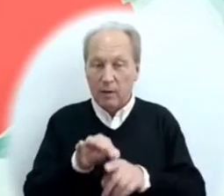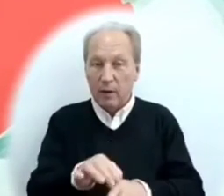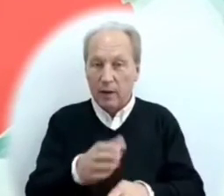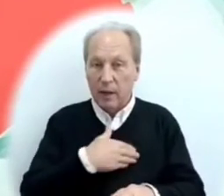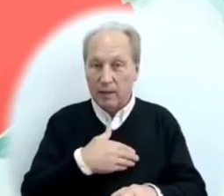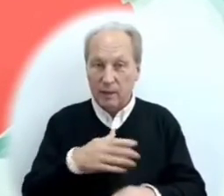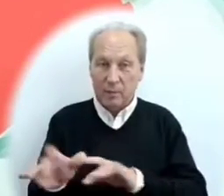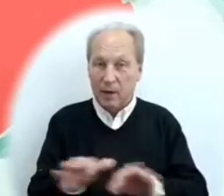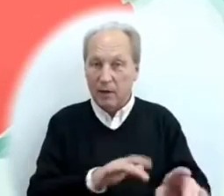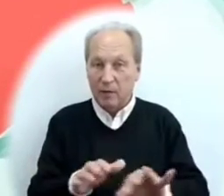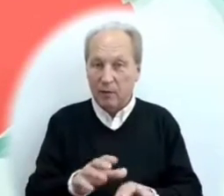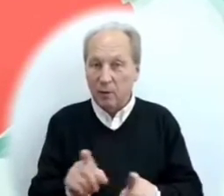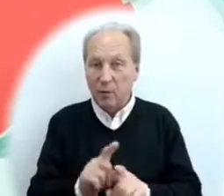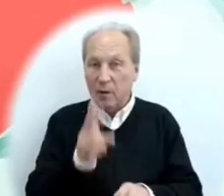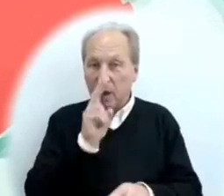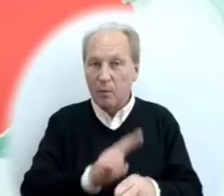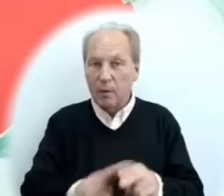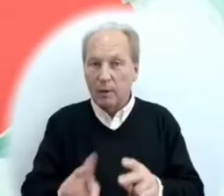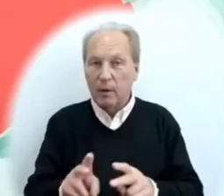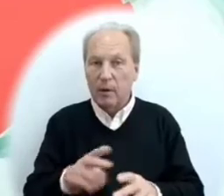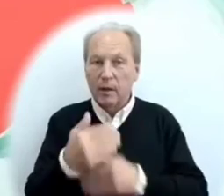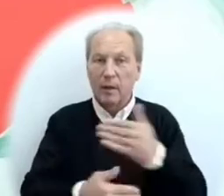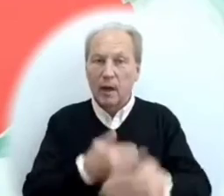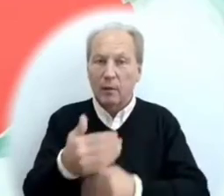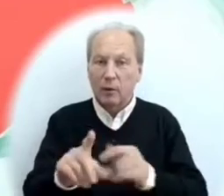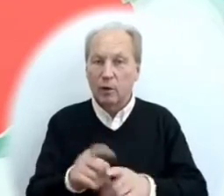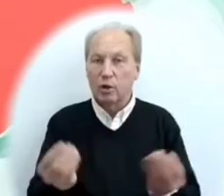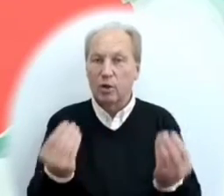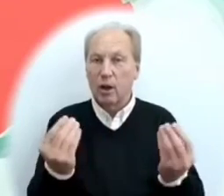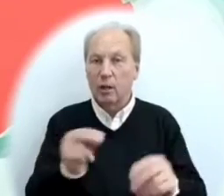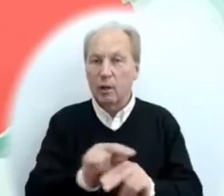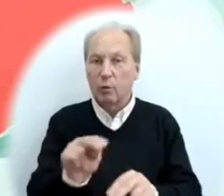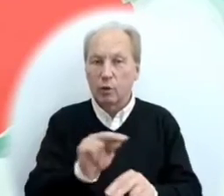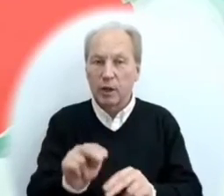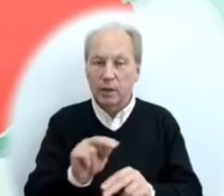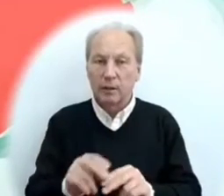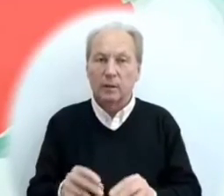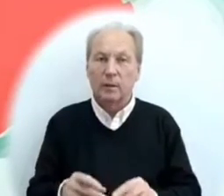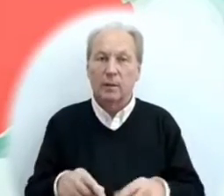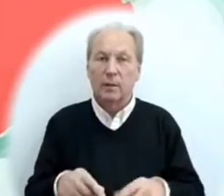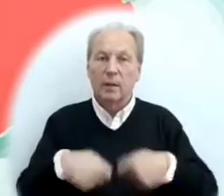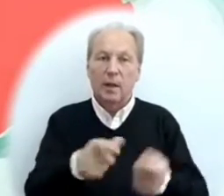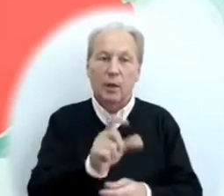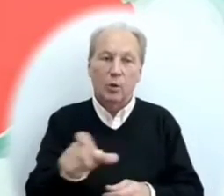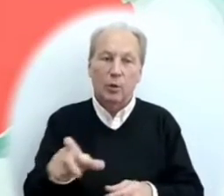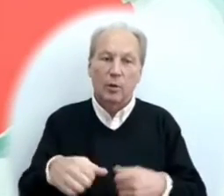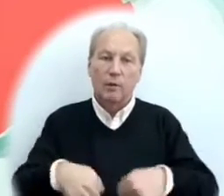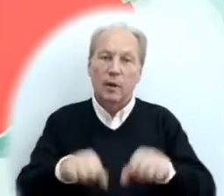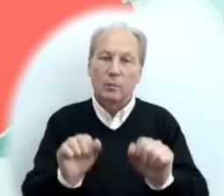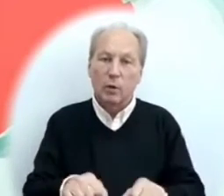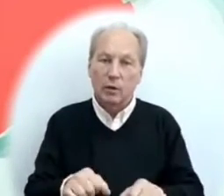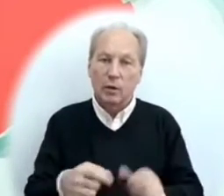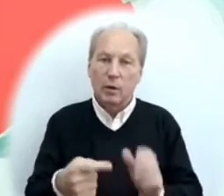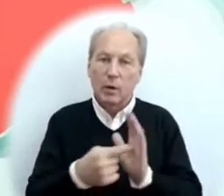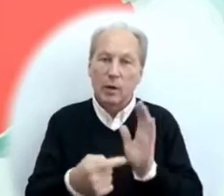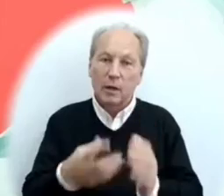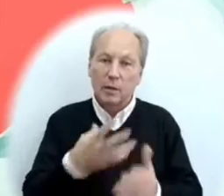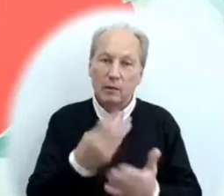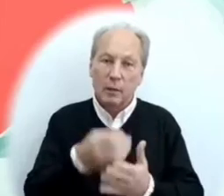чтобы не потерять динамику, чтобы продолжать шикарное обучение, чтобы дать людям возможность поделиться опытом